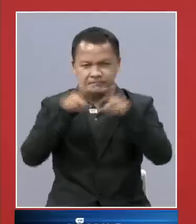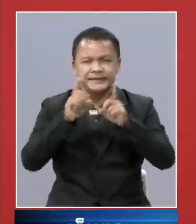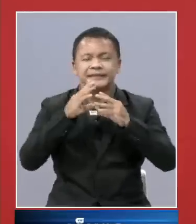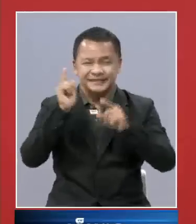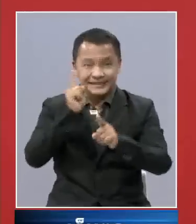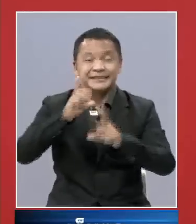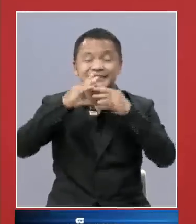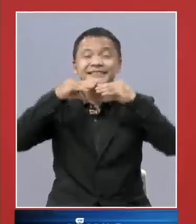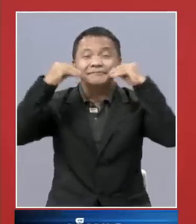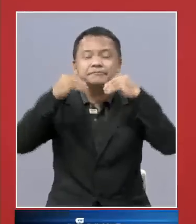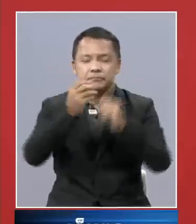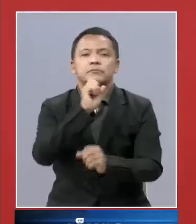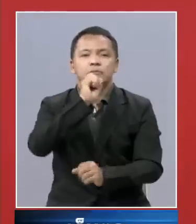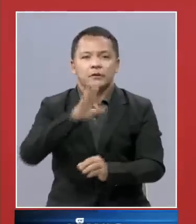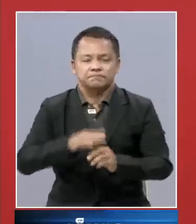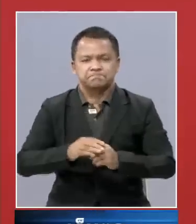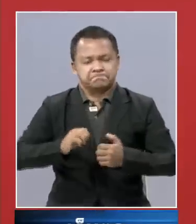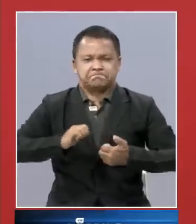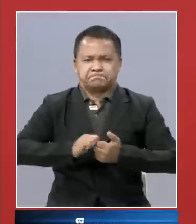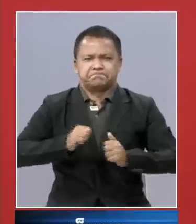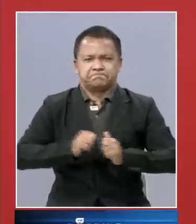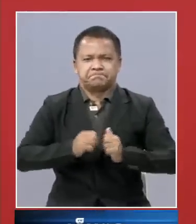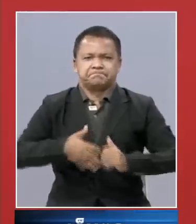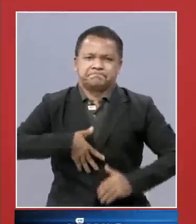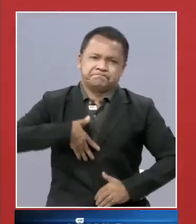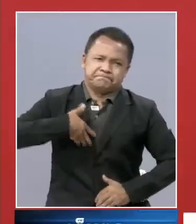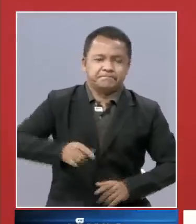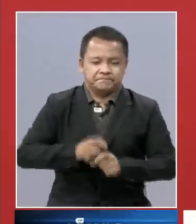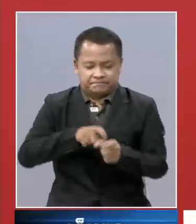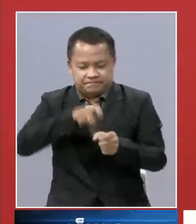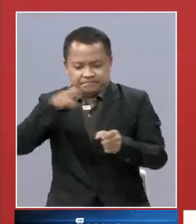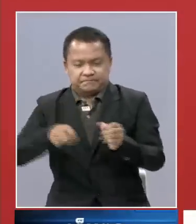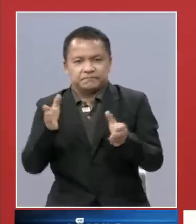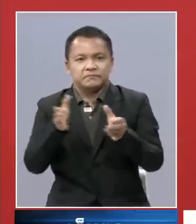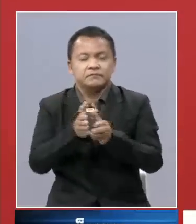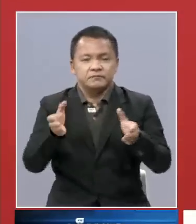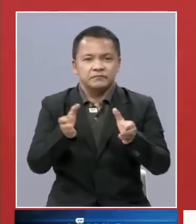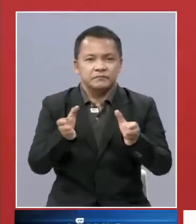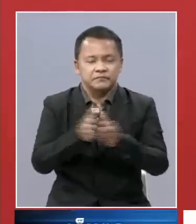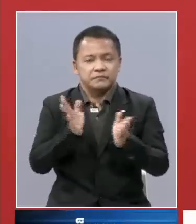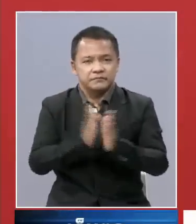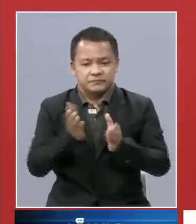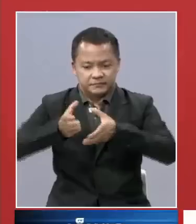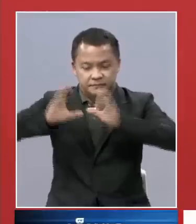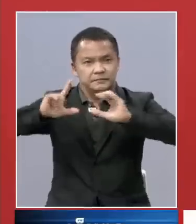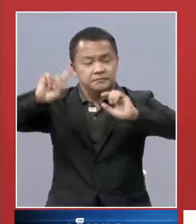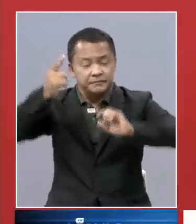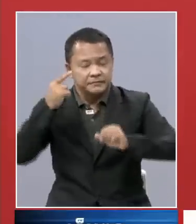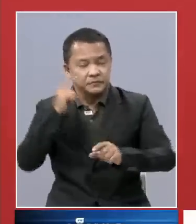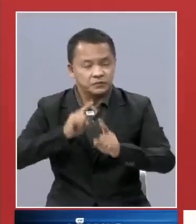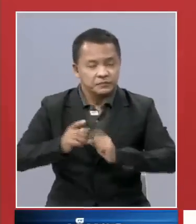ยิ้มแย้มใช่ไหมฮะท่านบอกว่าเดือดจริงๆนะถึงขั้นจะถอนตัวจากการรัฐตั้งรัฐบาลไหมเนี่ย